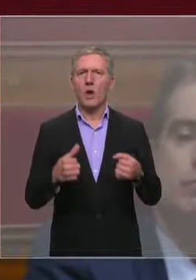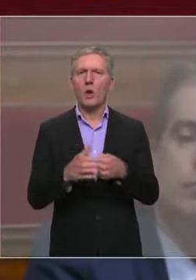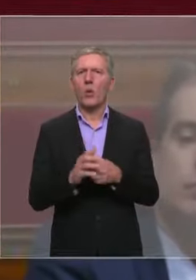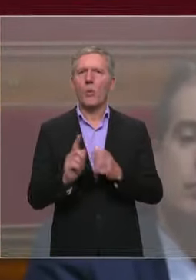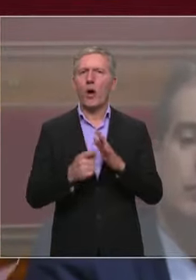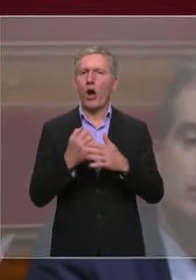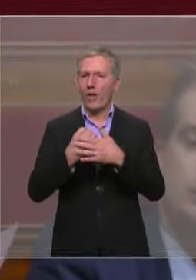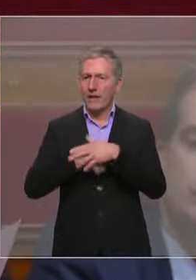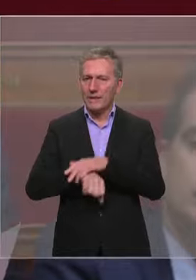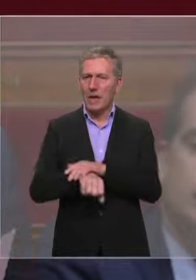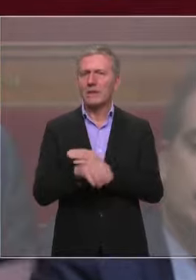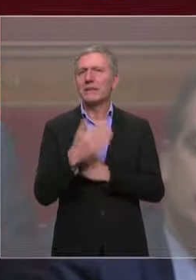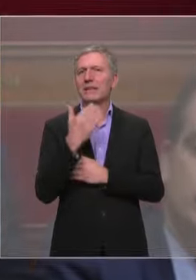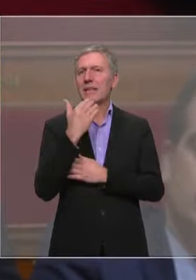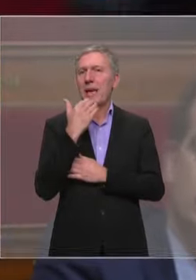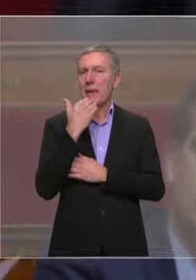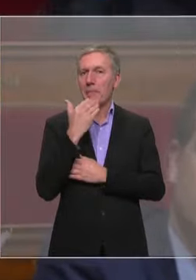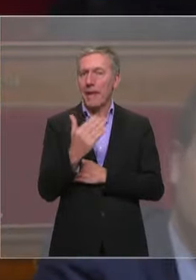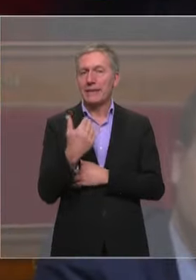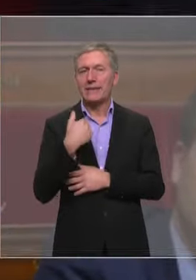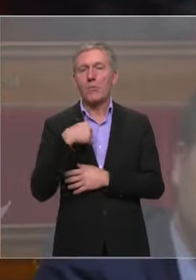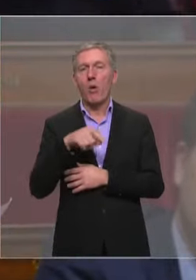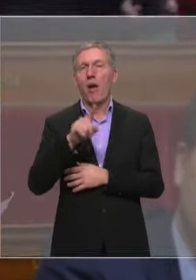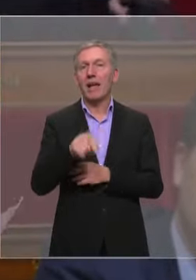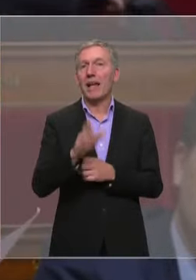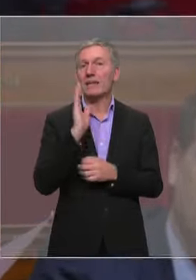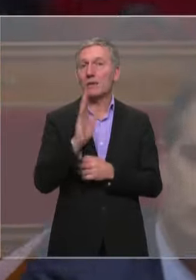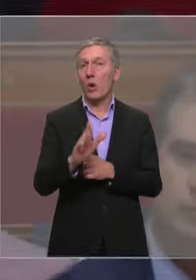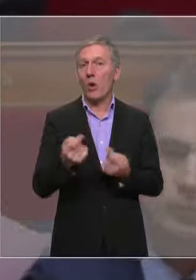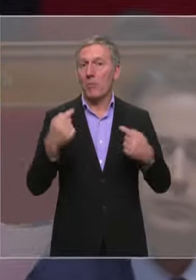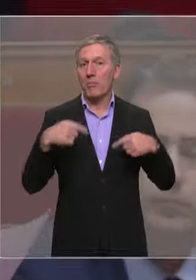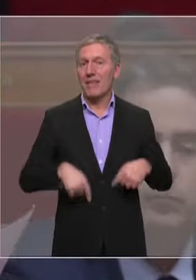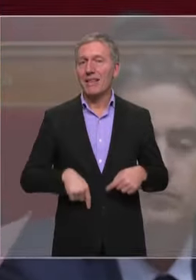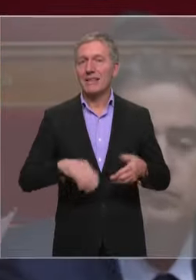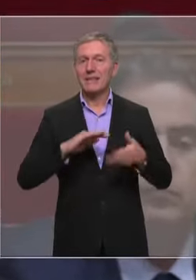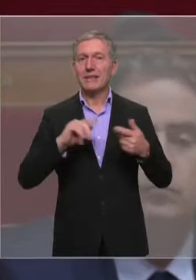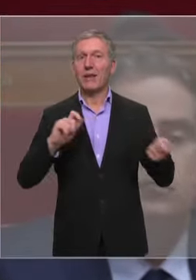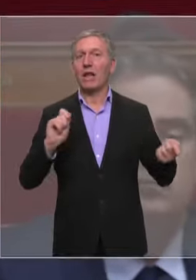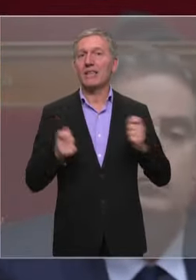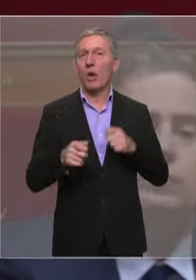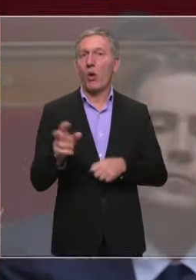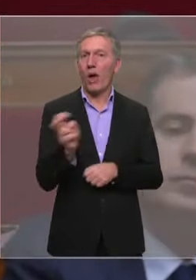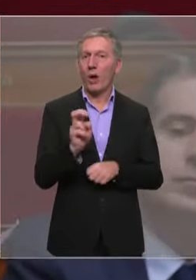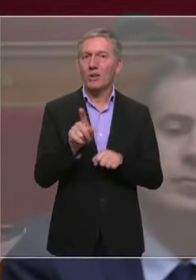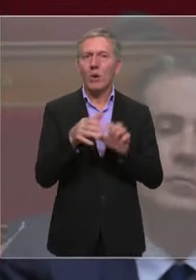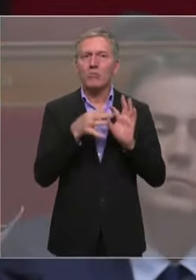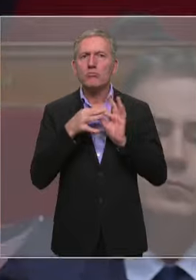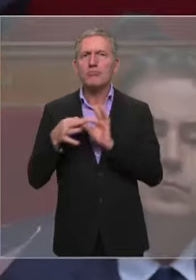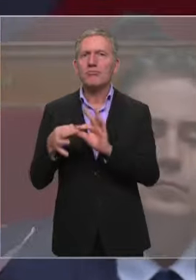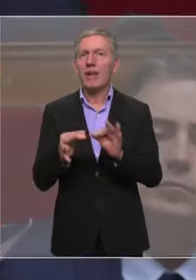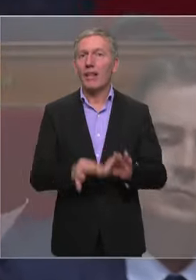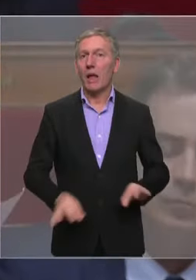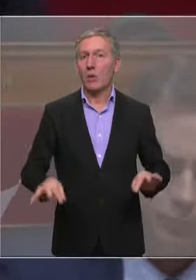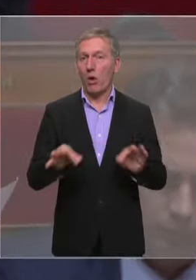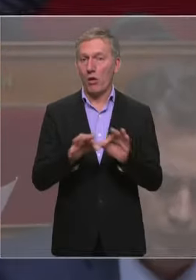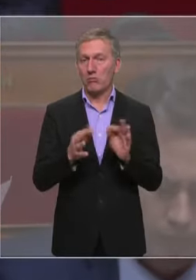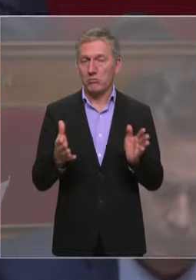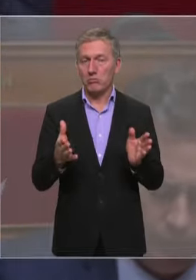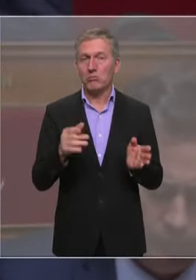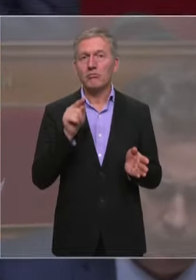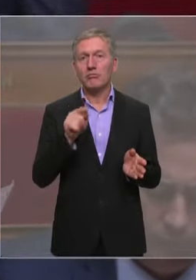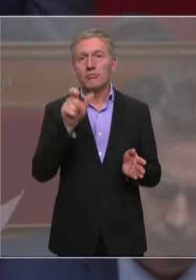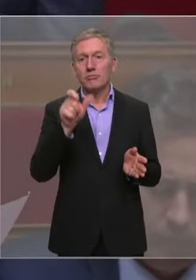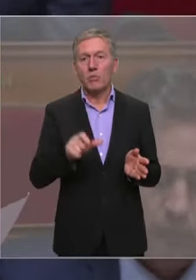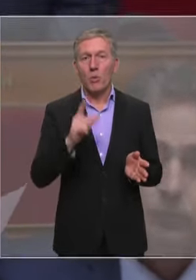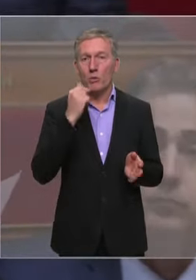chers collègues, ma question s'adresse au ministre de la Transition écologique et de la Cohésion des territoires. Monsieur le ministre,